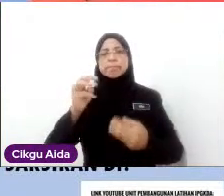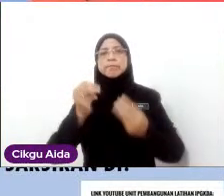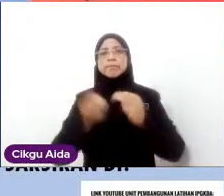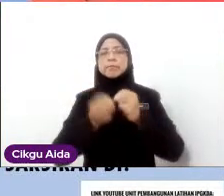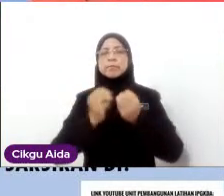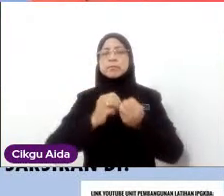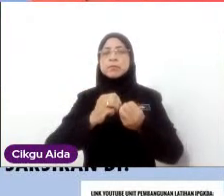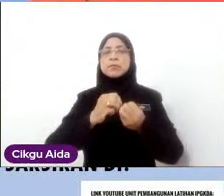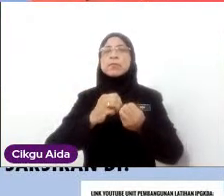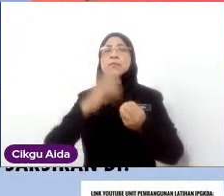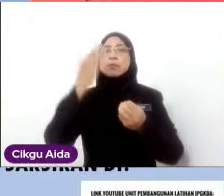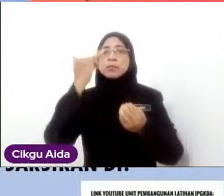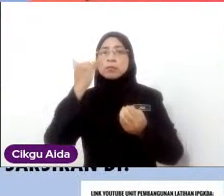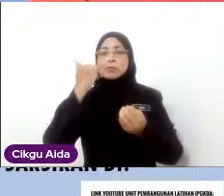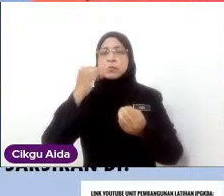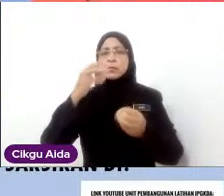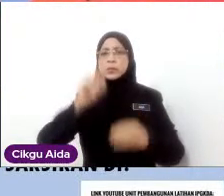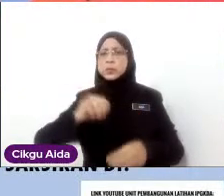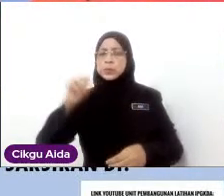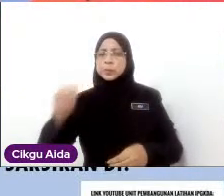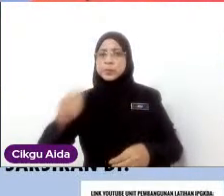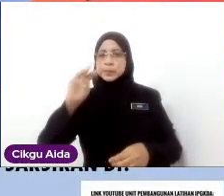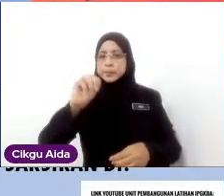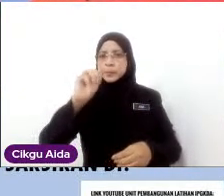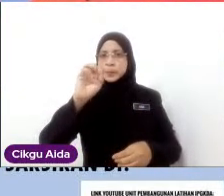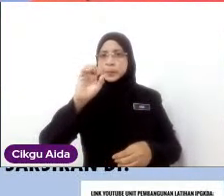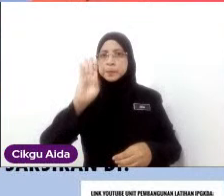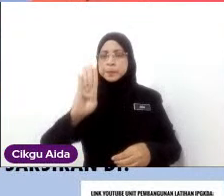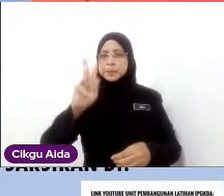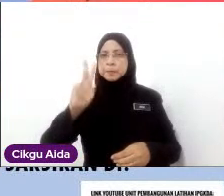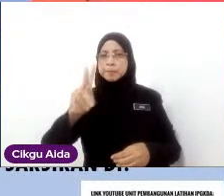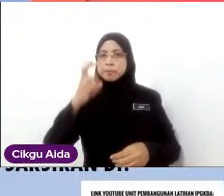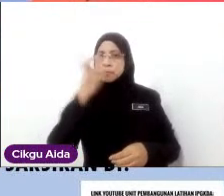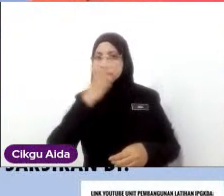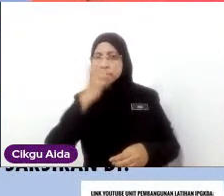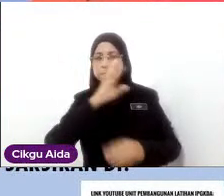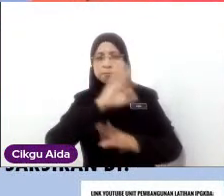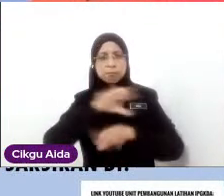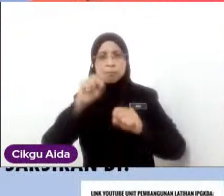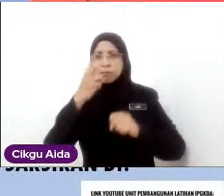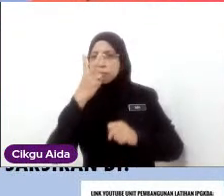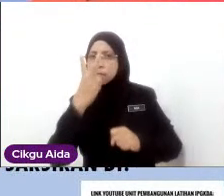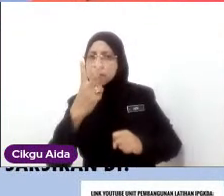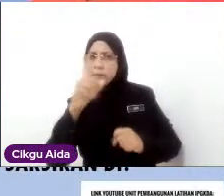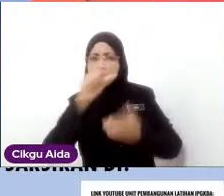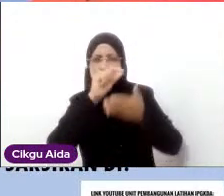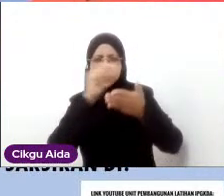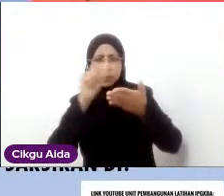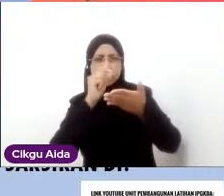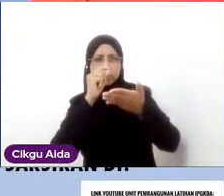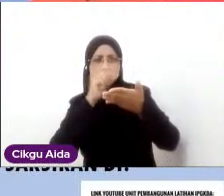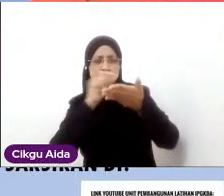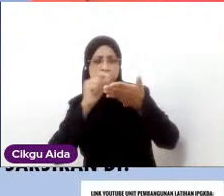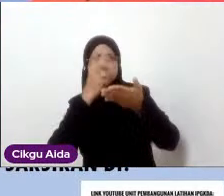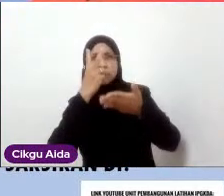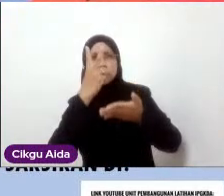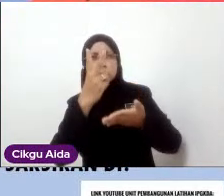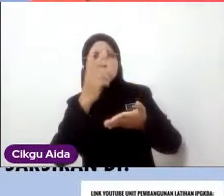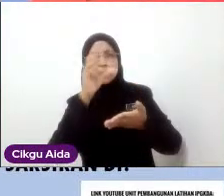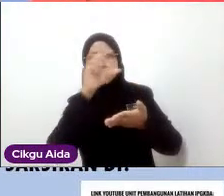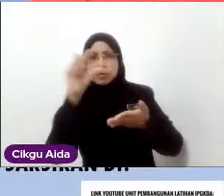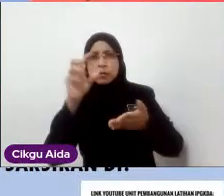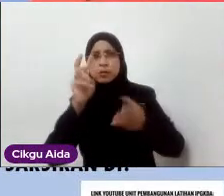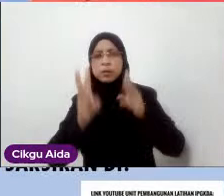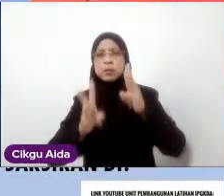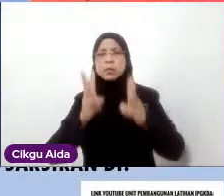murid kami ni, MBK penglihatan ni dia tak nampak. Bila kita tulis dekat kelas, dia tak nampak apa tulisan dekat whiteboard. Walaupun